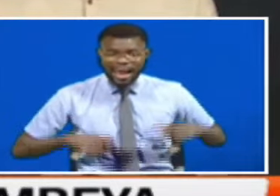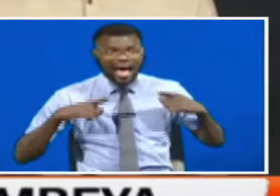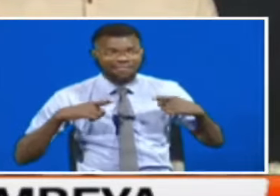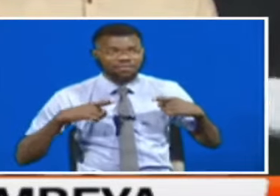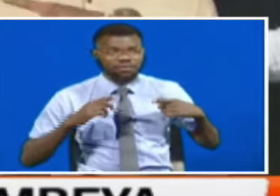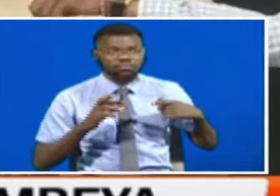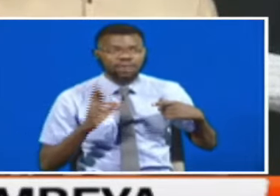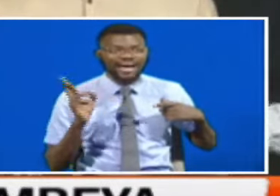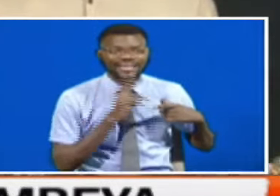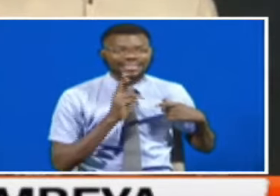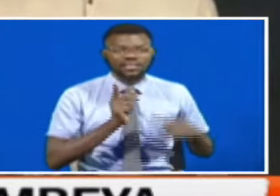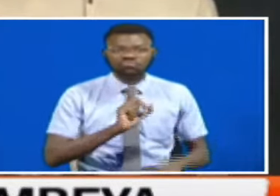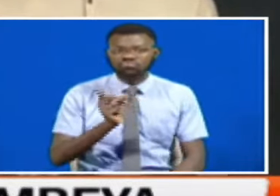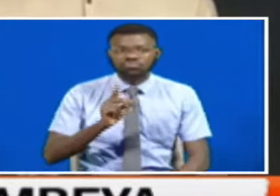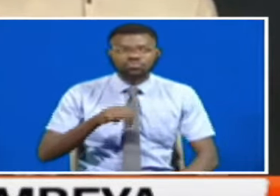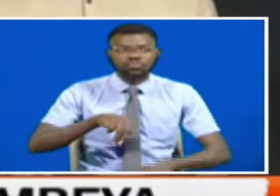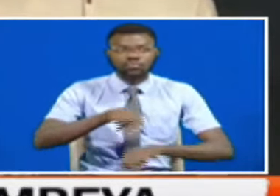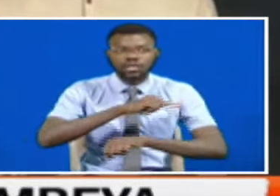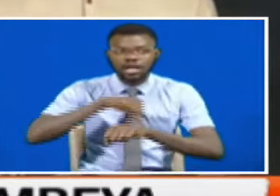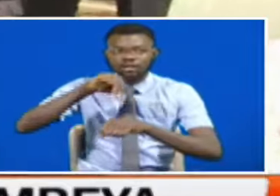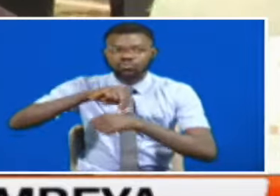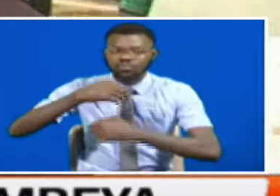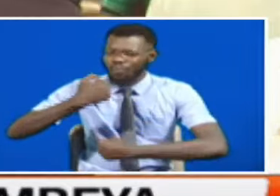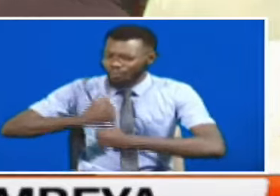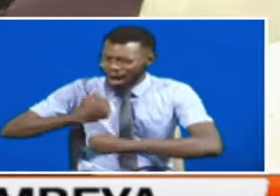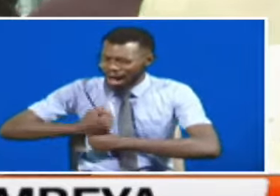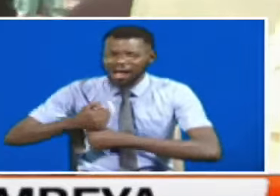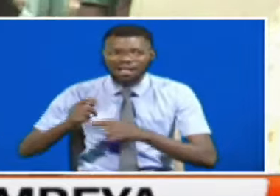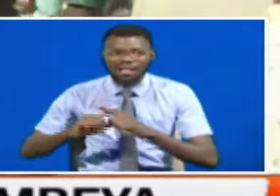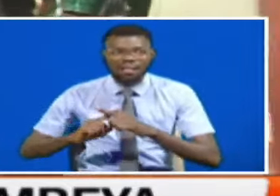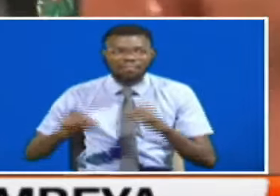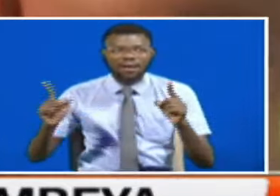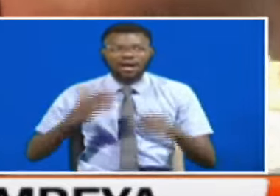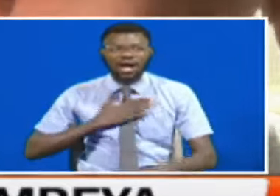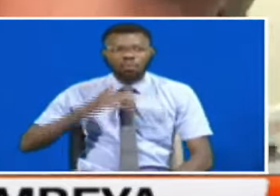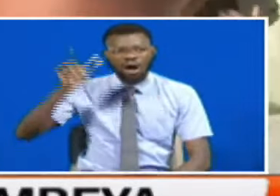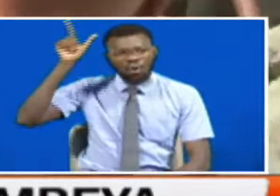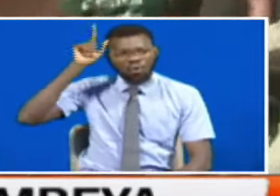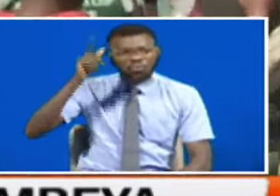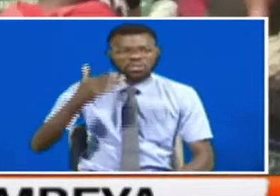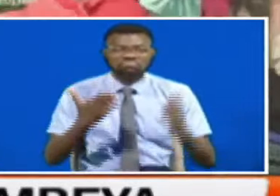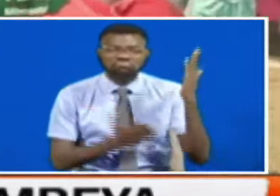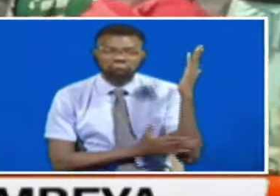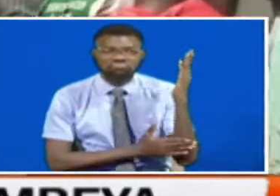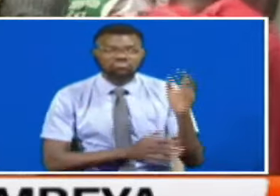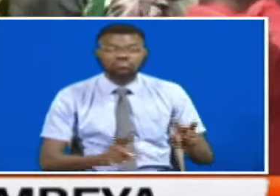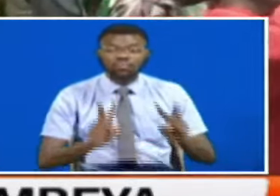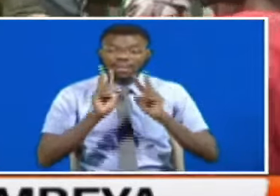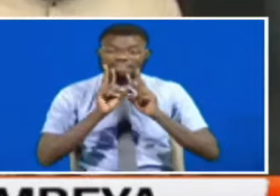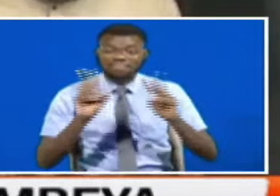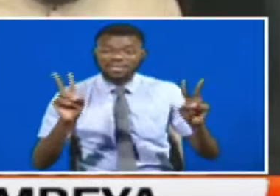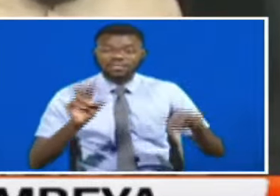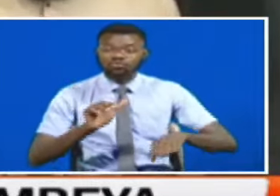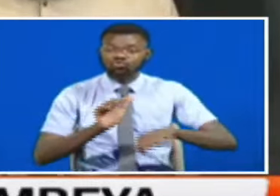kuwa tunashughulika national na nyumbani inakaa vile inakaa vibaya. Na mambo ya amani katika Trans Nzoia County, it will